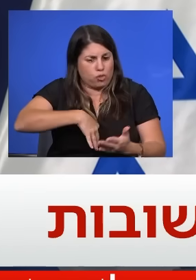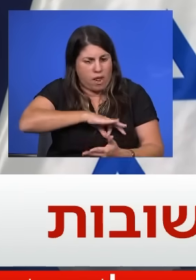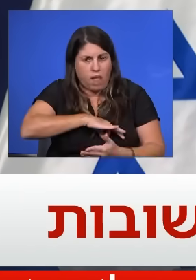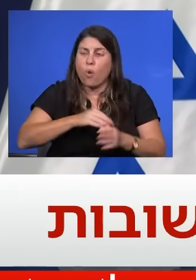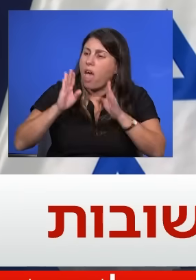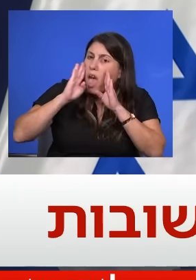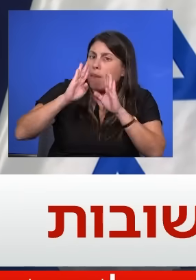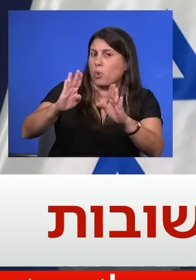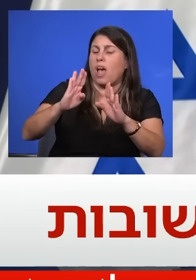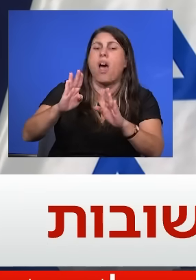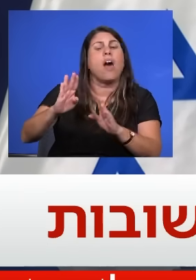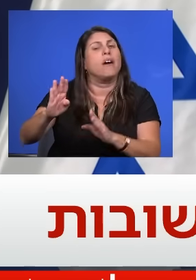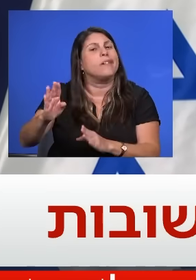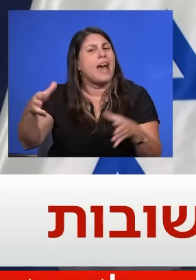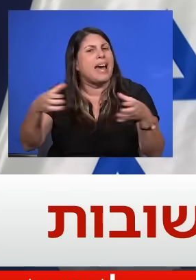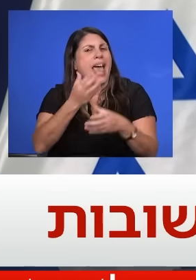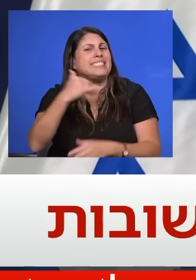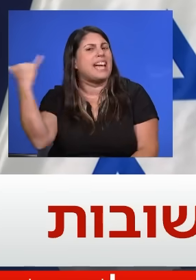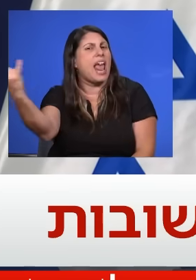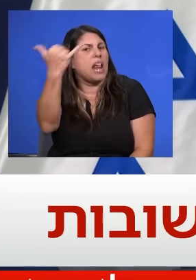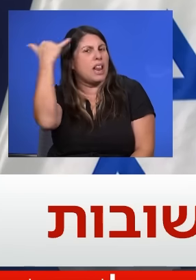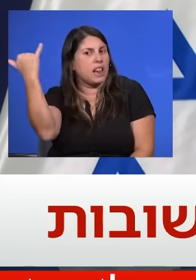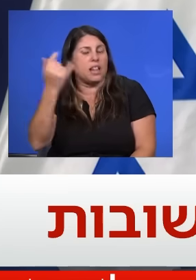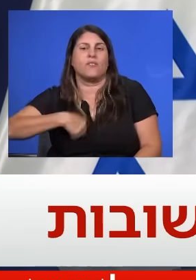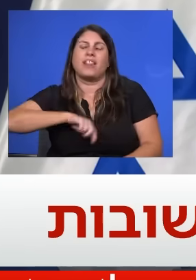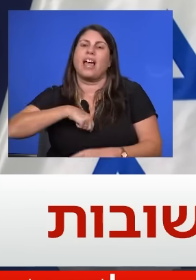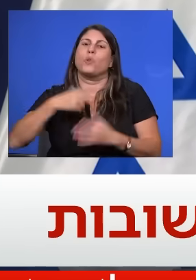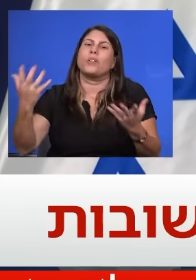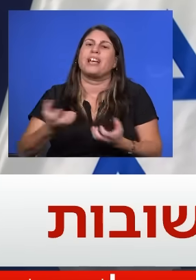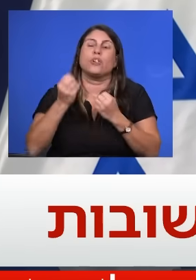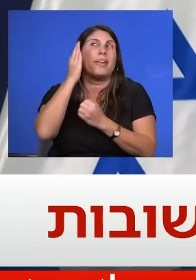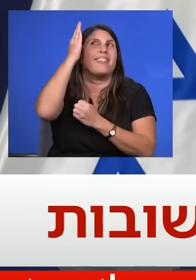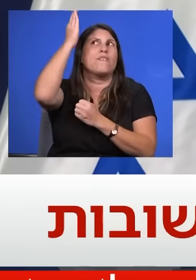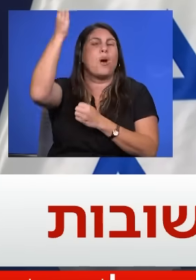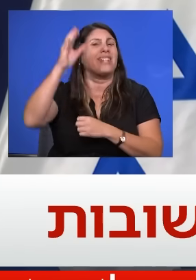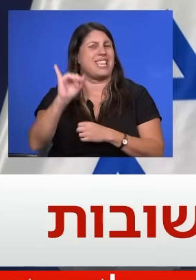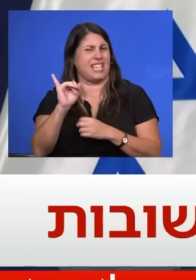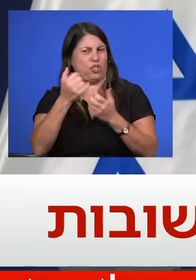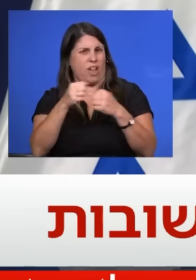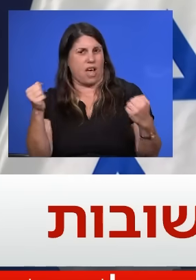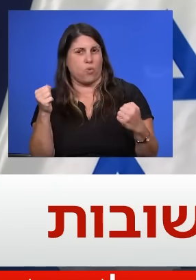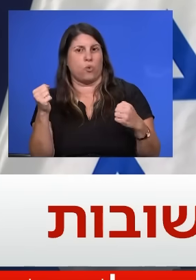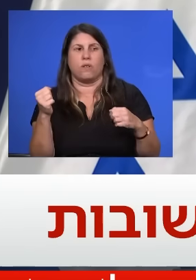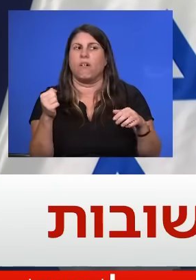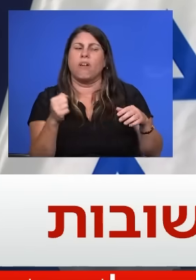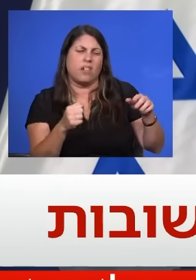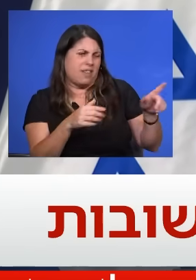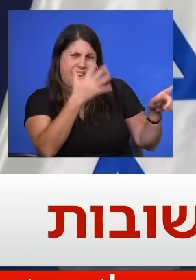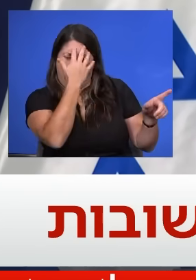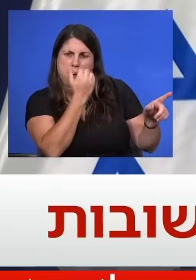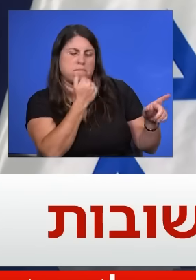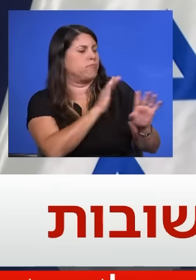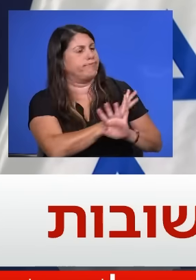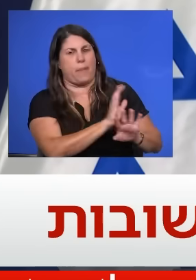ישראל, נגשים את נבואת ישעיהו. לא ישמע עוד חמאס בארצך, שוד ושבר